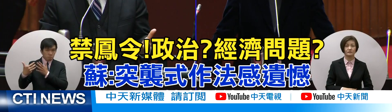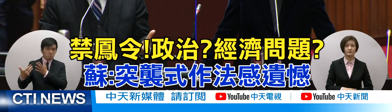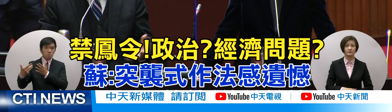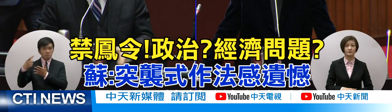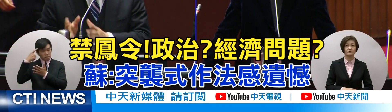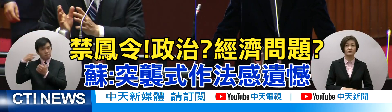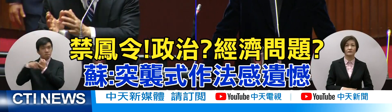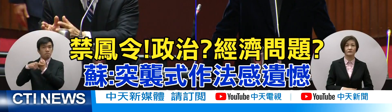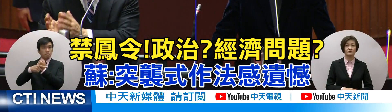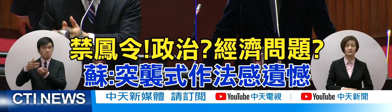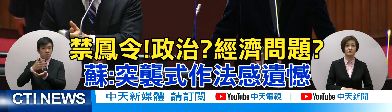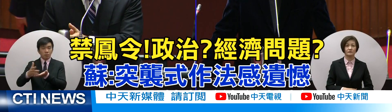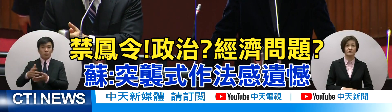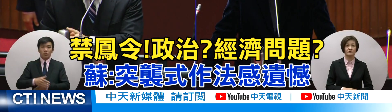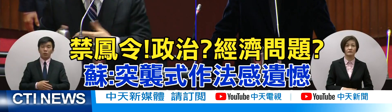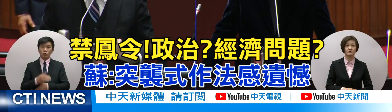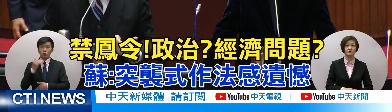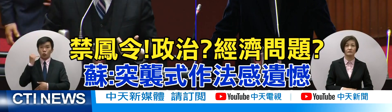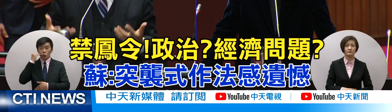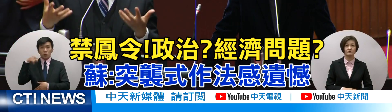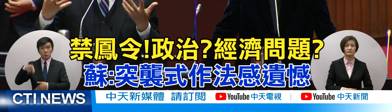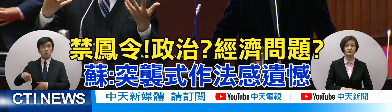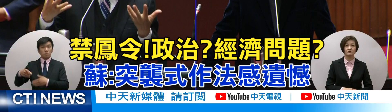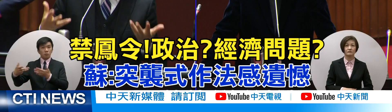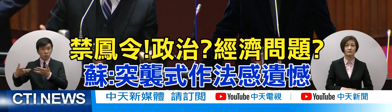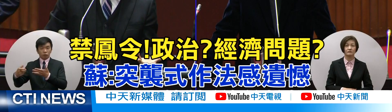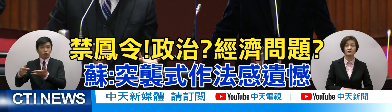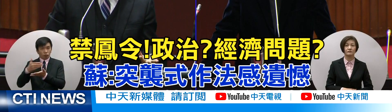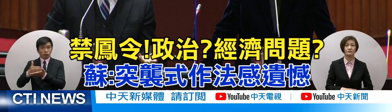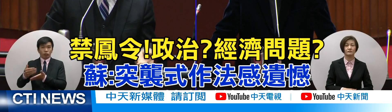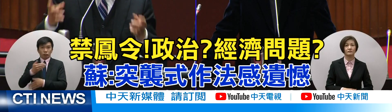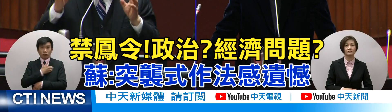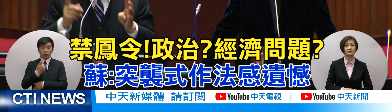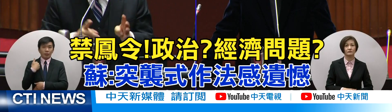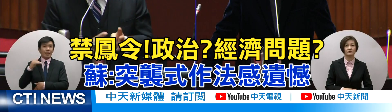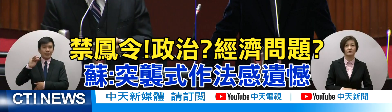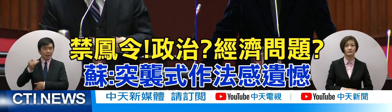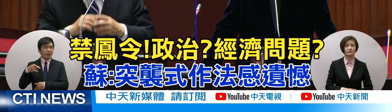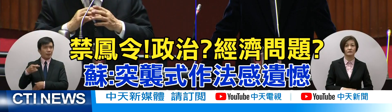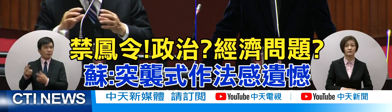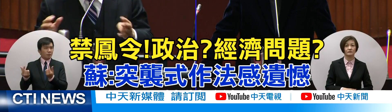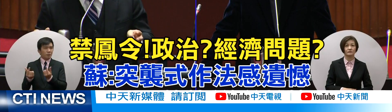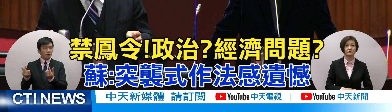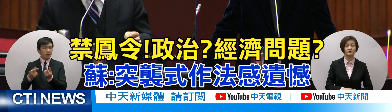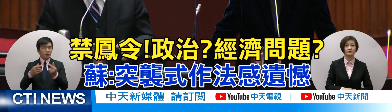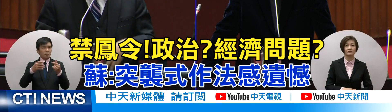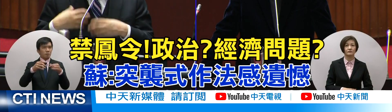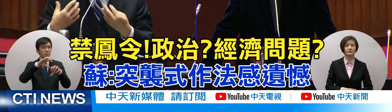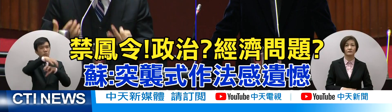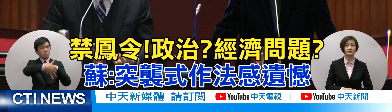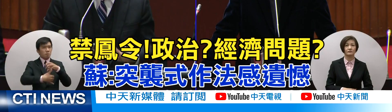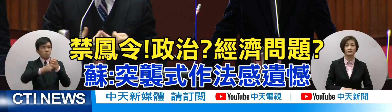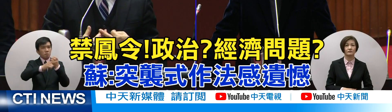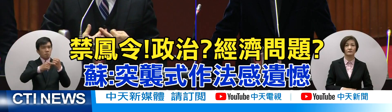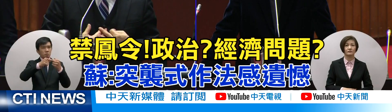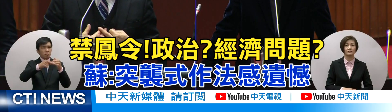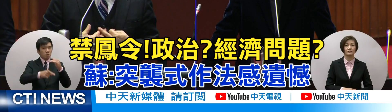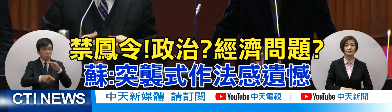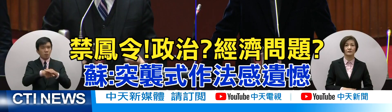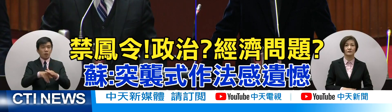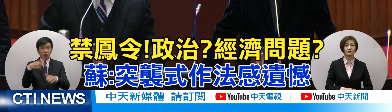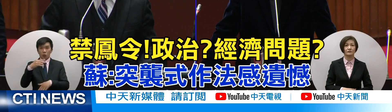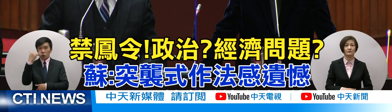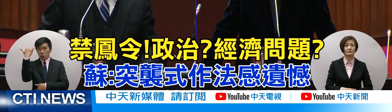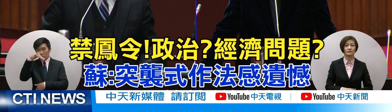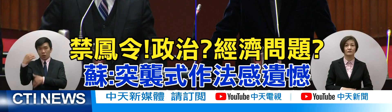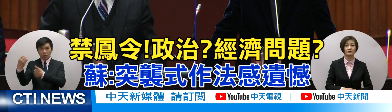检疫的问题，大家照着检疫来。可是事后这样子看起来，既违背了国际的规范，又是突袭式的，